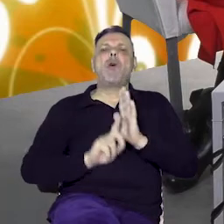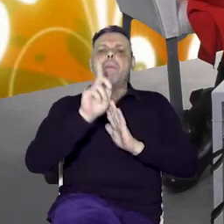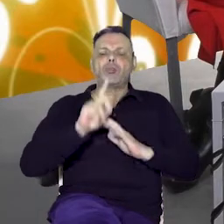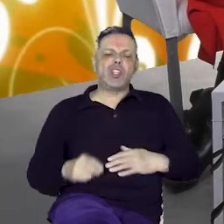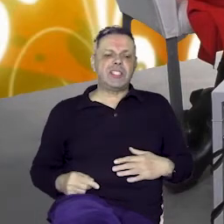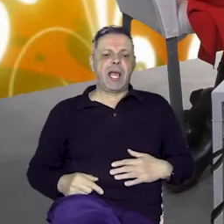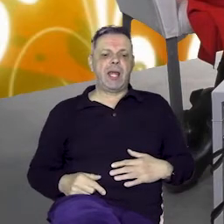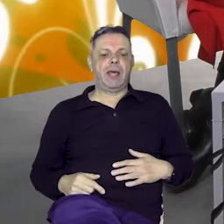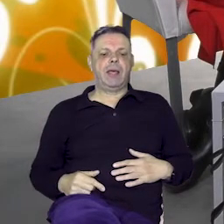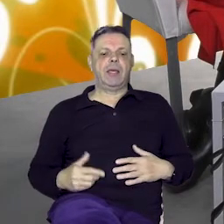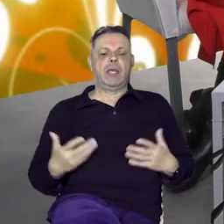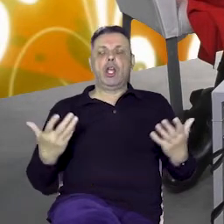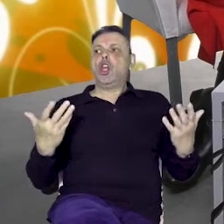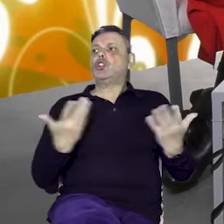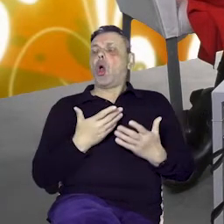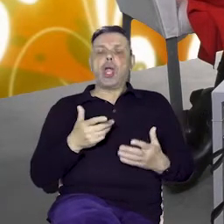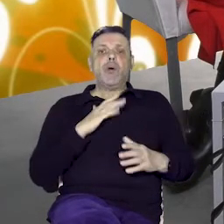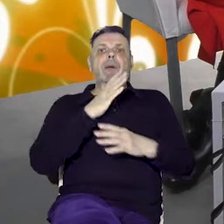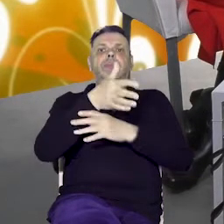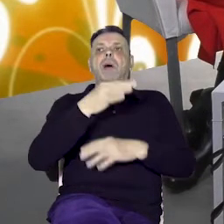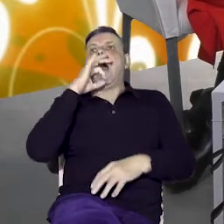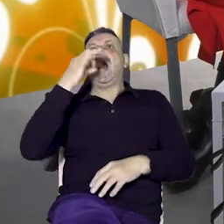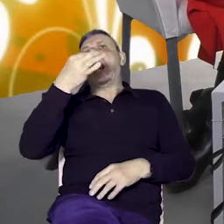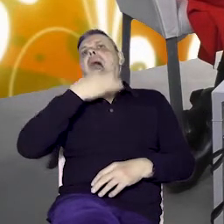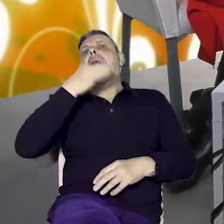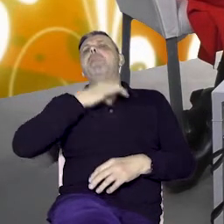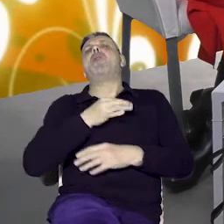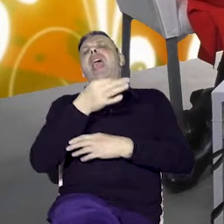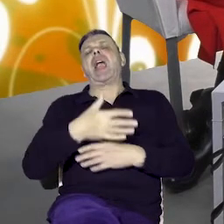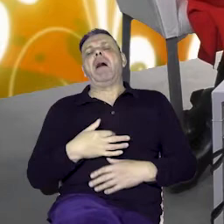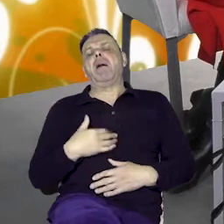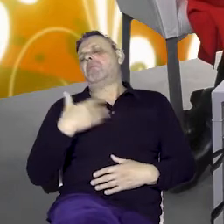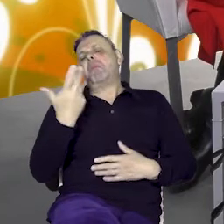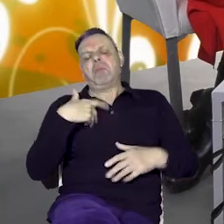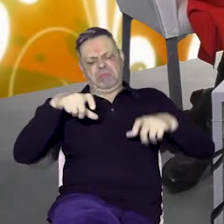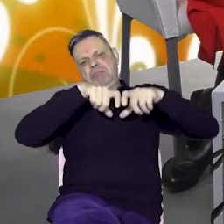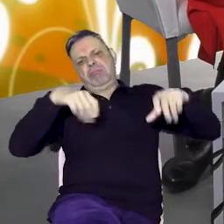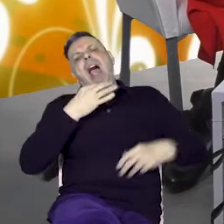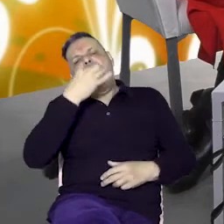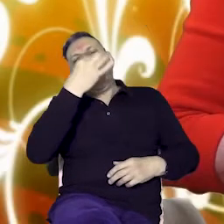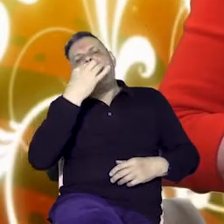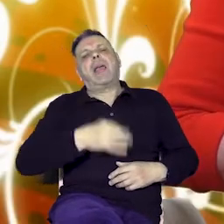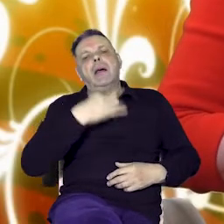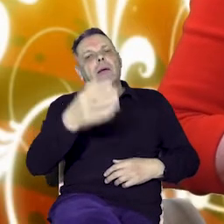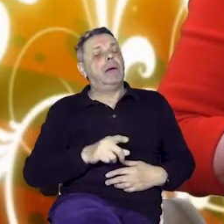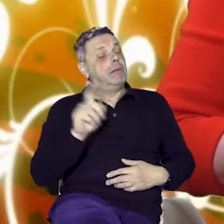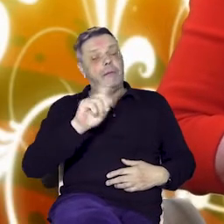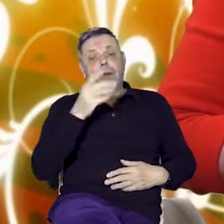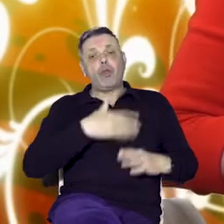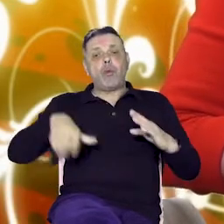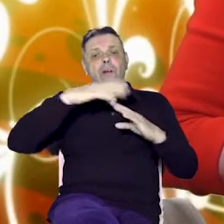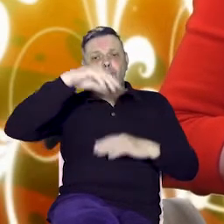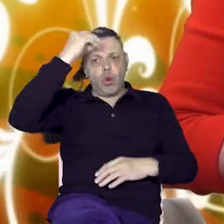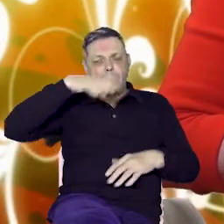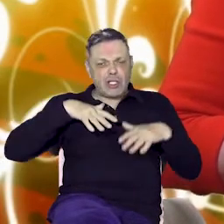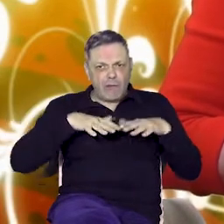gledajte, što je ljekarnik? Ljekarnik nije osoba koja vama samo daje lijek preko šalter. To su vrhunski obrazovani ljudi